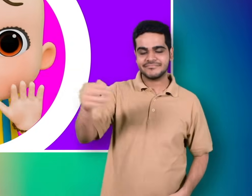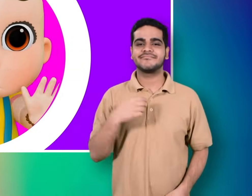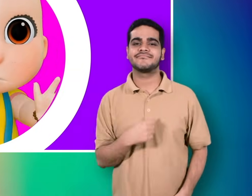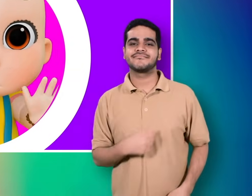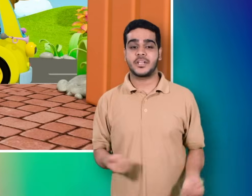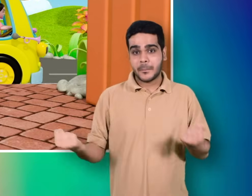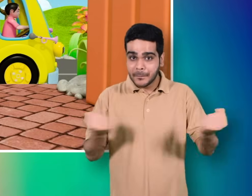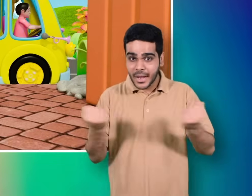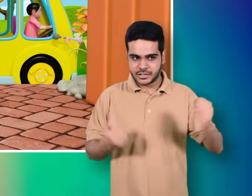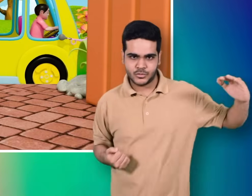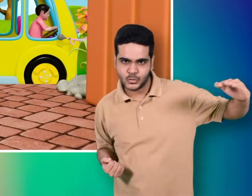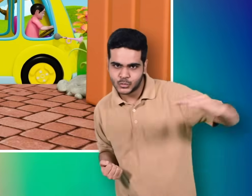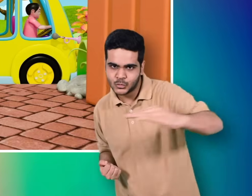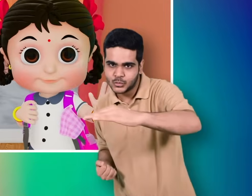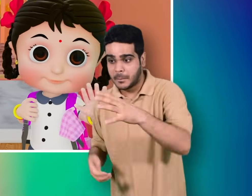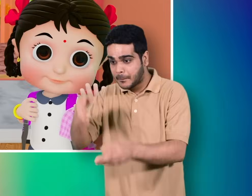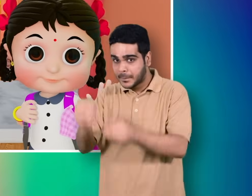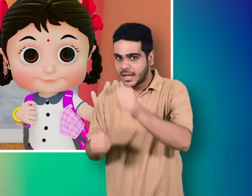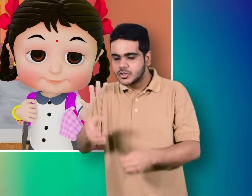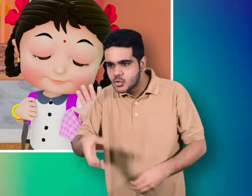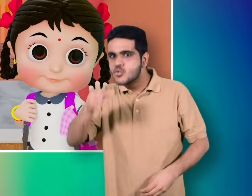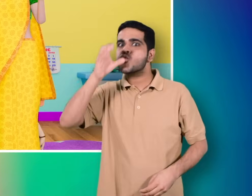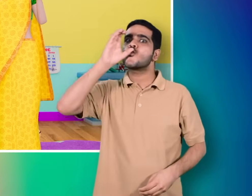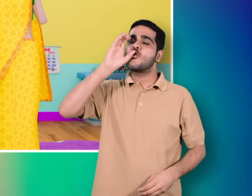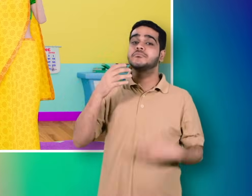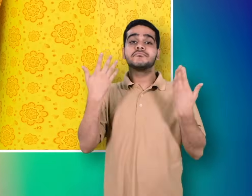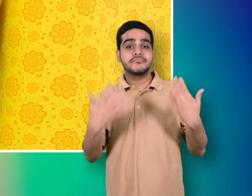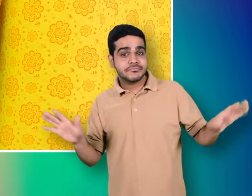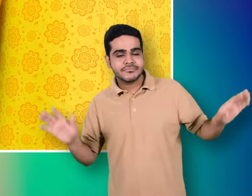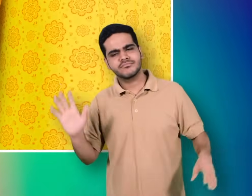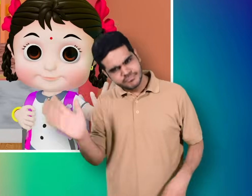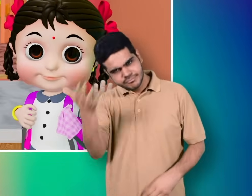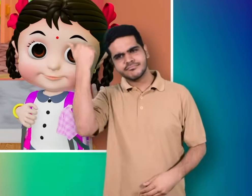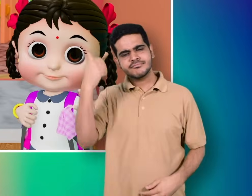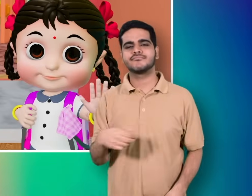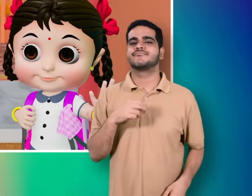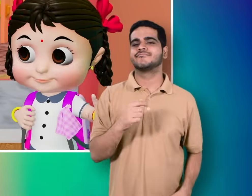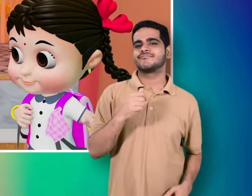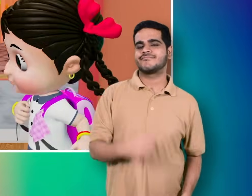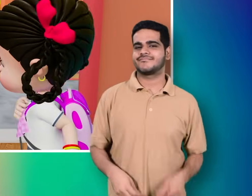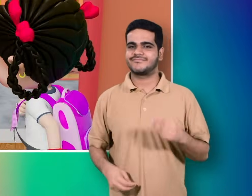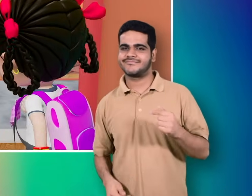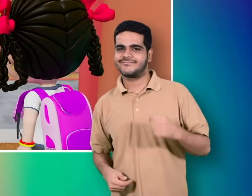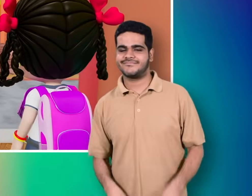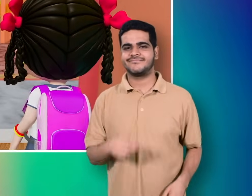हम। बस है आने वाली, देखो गिलास का दूध खाली कर दो।